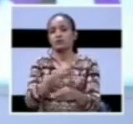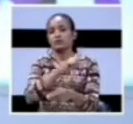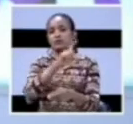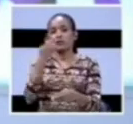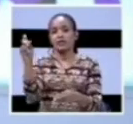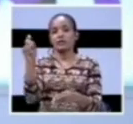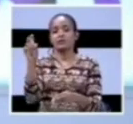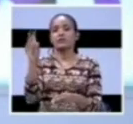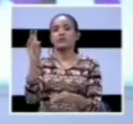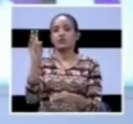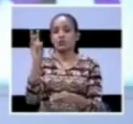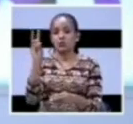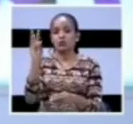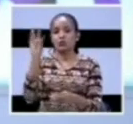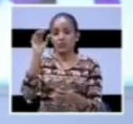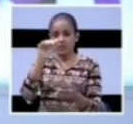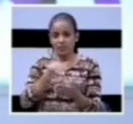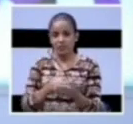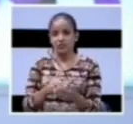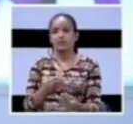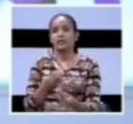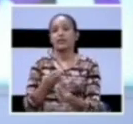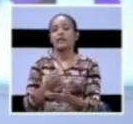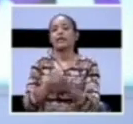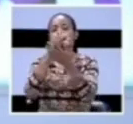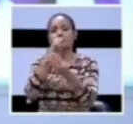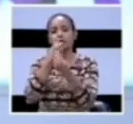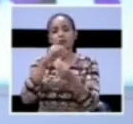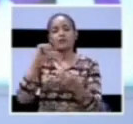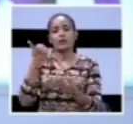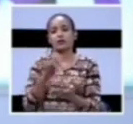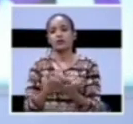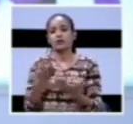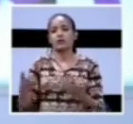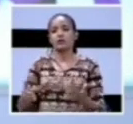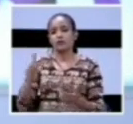160,000 ብር ሓገዝ ምግብን ካልኦት ናውትን ከም ዝተበርከተሎም ኮሚቴ ምትእኻብ እቶት